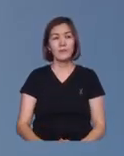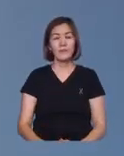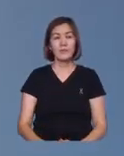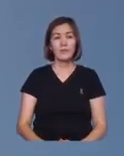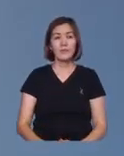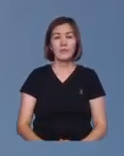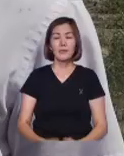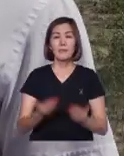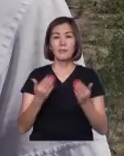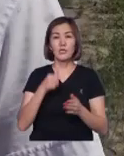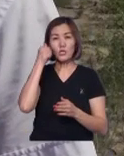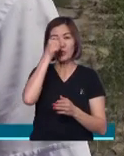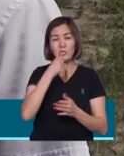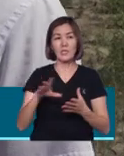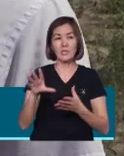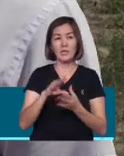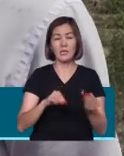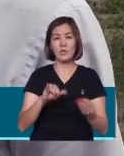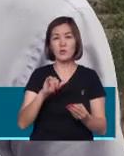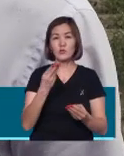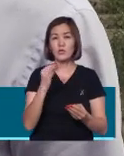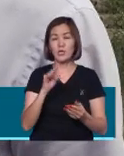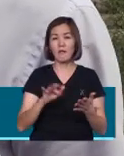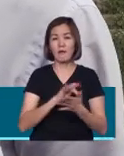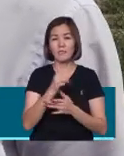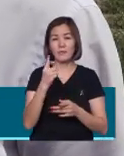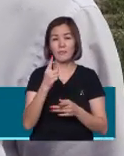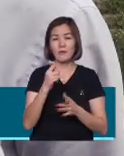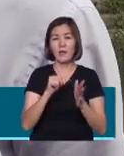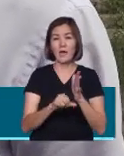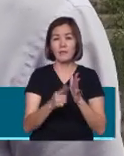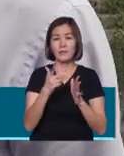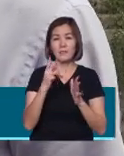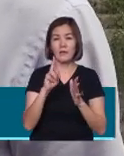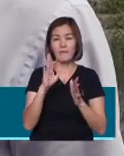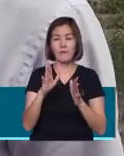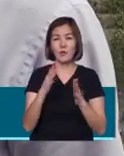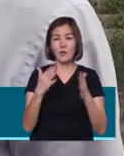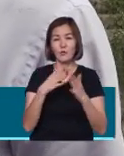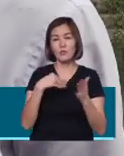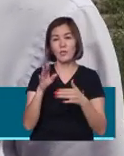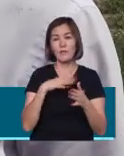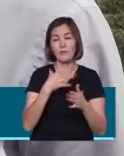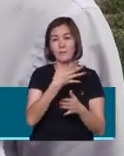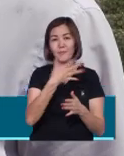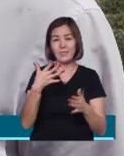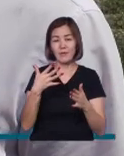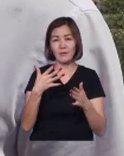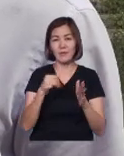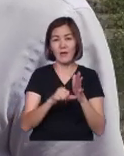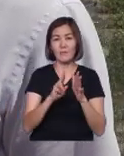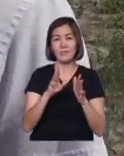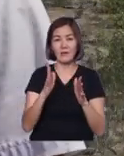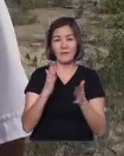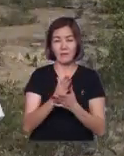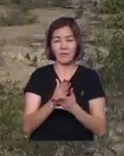Сонымен қоса биылғы жылы тағы да Шарал қаласында бір 60 пәтерлі тұрғын үй қазір кезде сатып алайық деп отырмыз. Ол 5 қабатты тұрғын үй 60 пәтерден